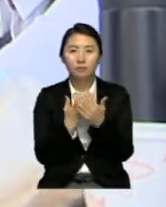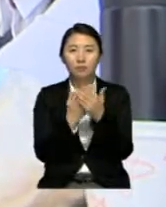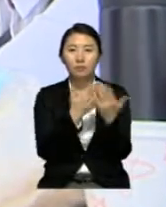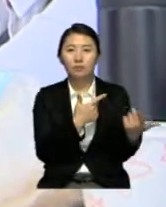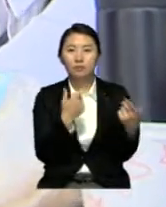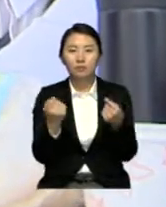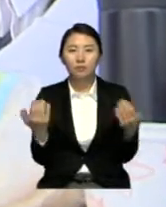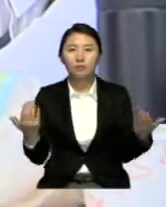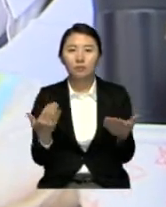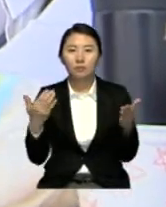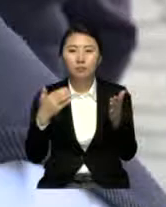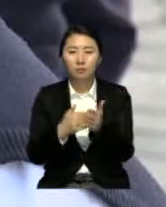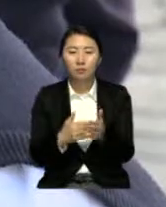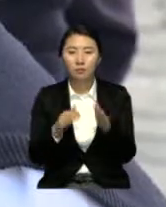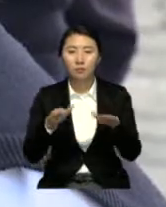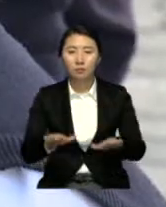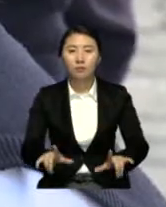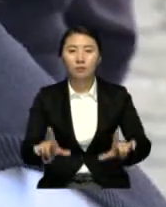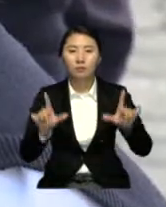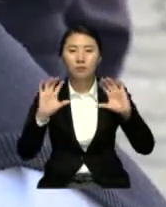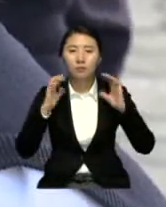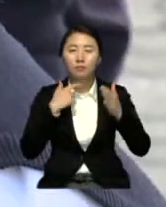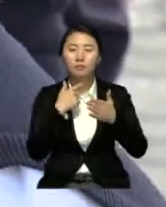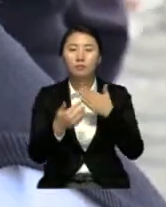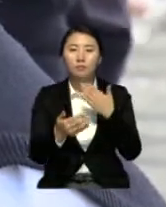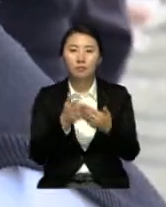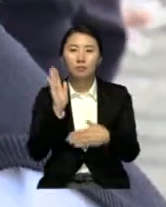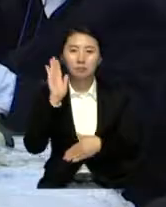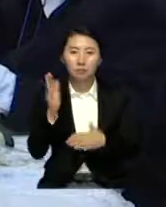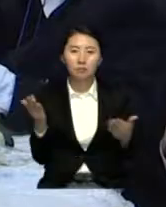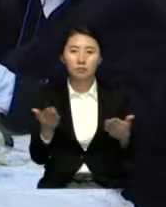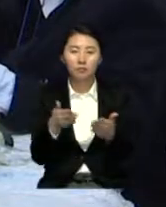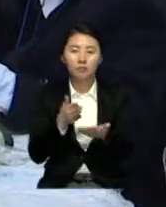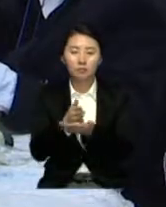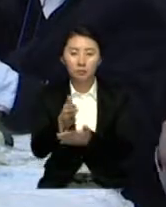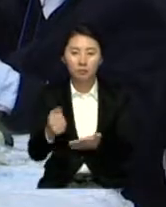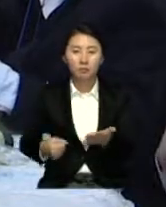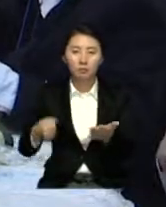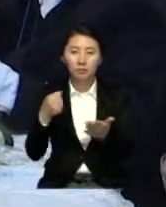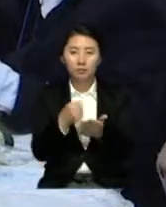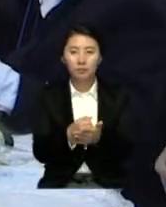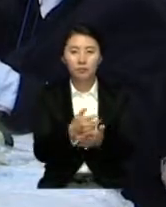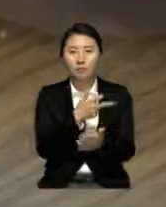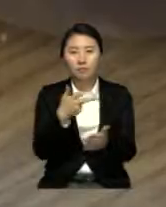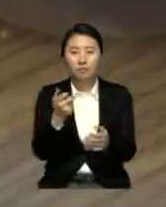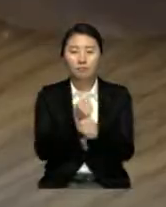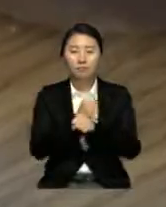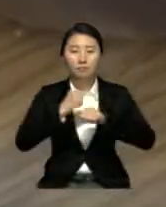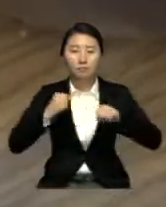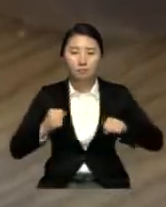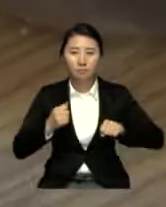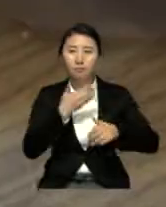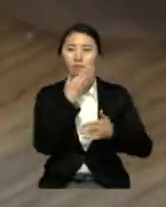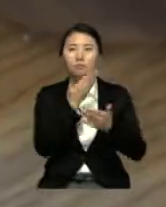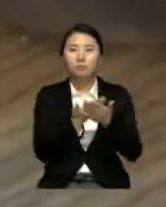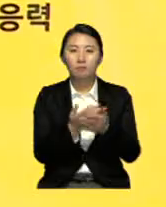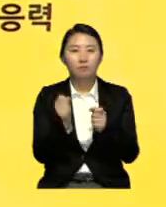같은 직업까지. 이날 아이들의 경험은 미래 직업이나 진로를 결정하는 데 그 폭을 넓혀주는